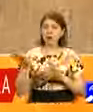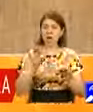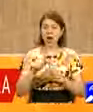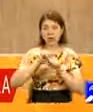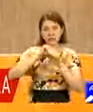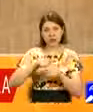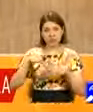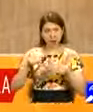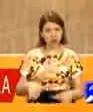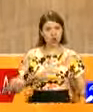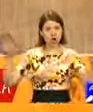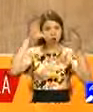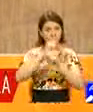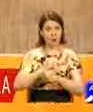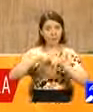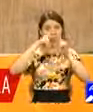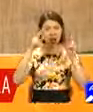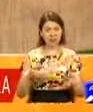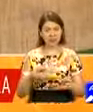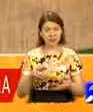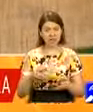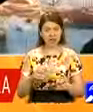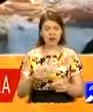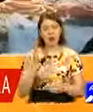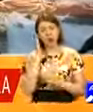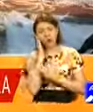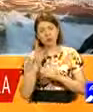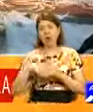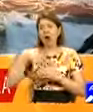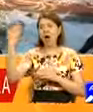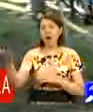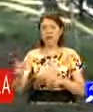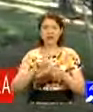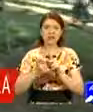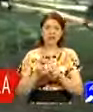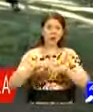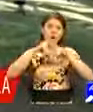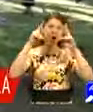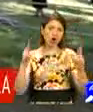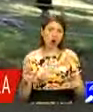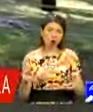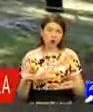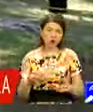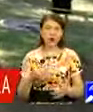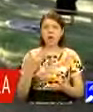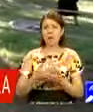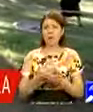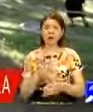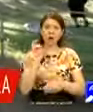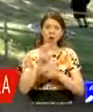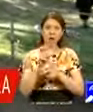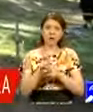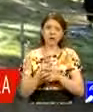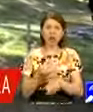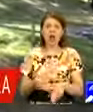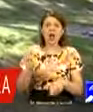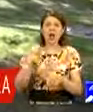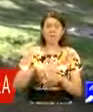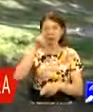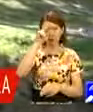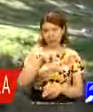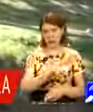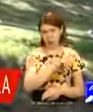noaptea aici la Mănăstirea Nicula sub cerul liber sau în corturi așa cum Puteți vedea chiar acum terasa pentru a participa la cat mai multe